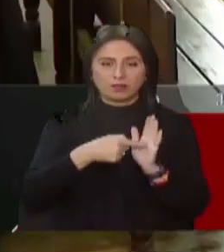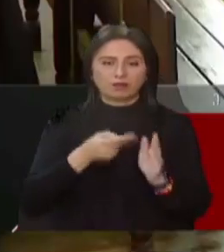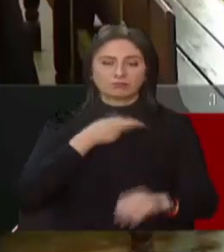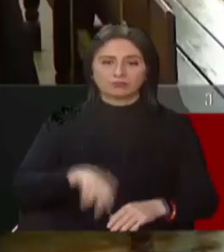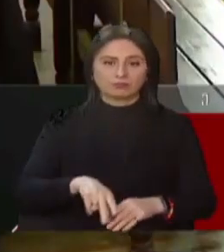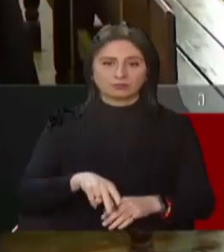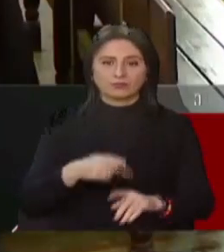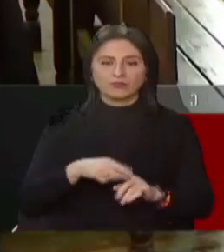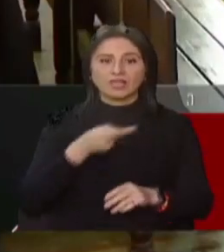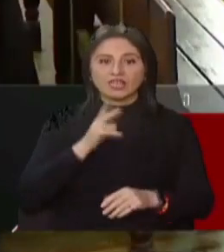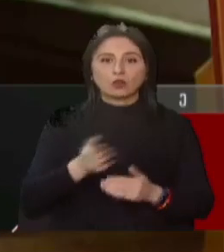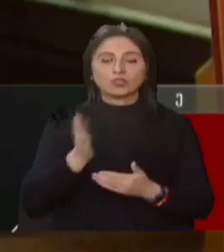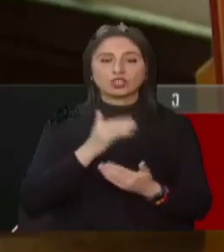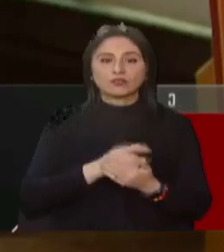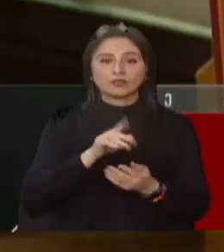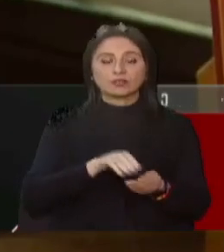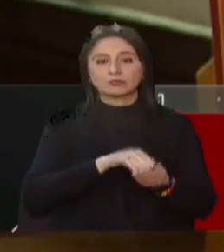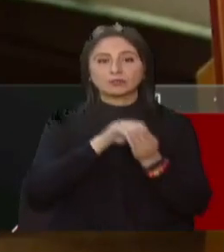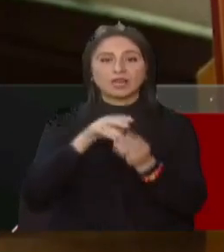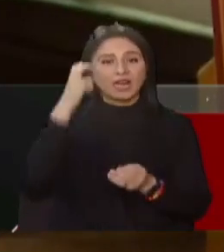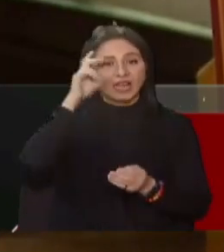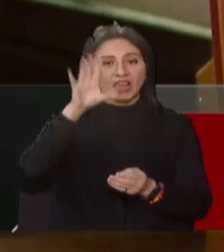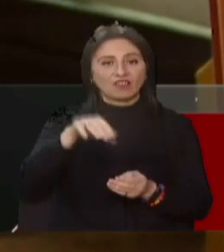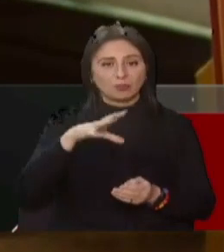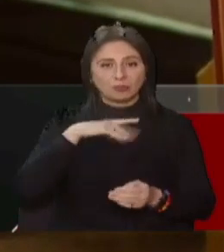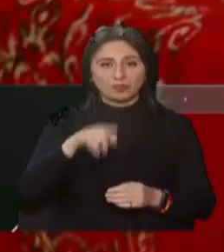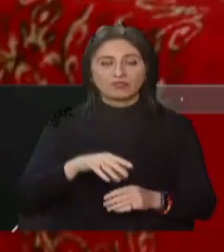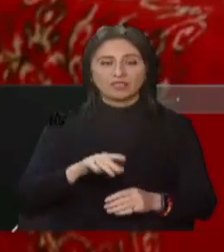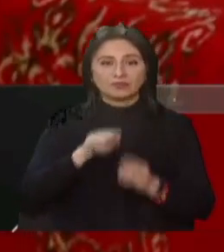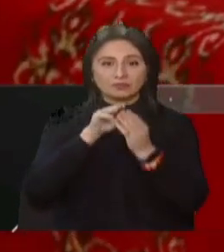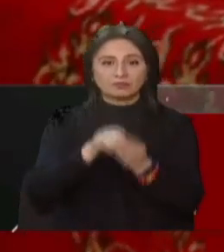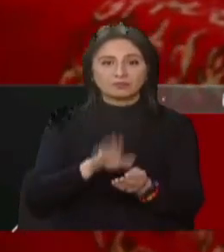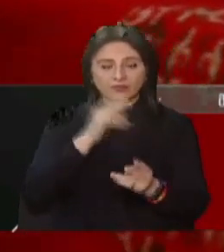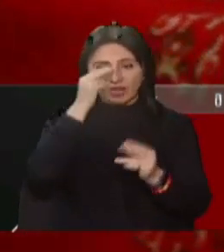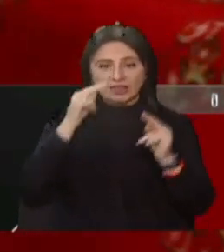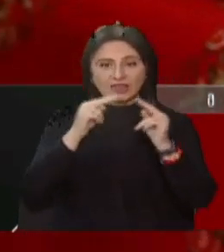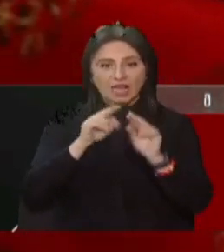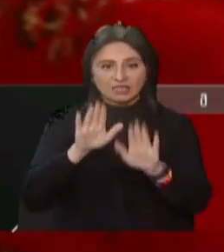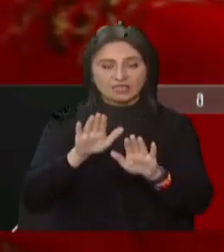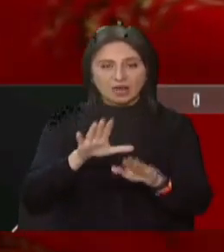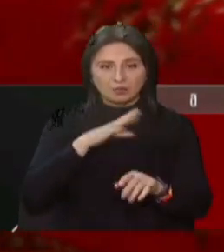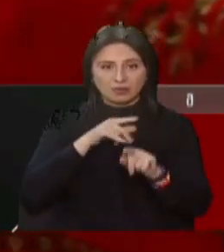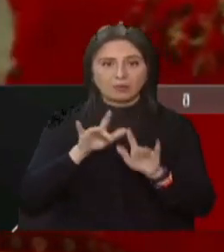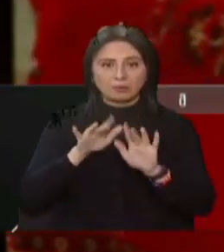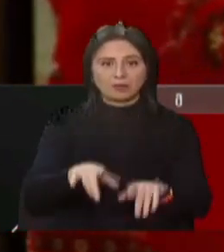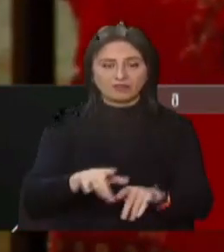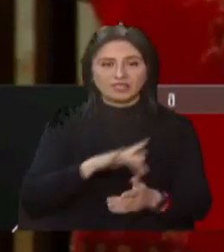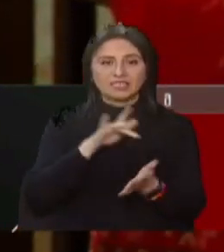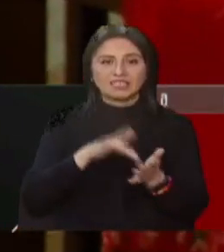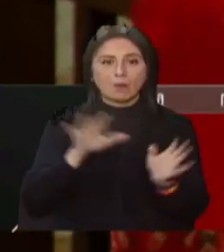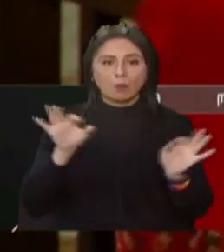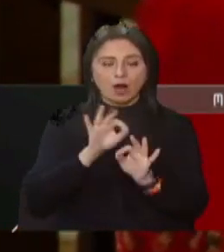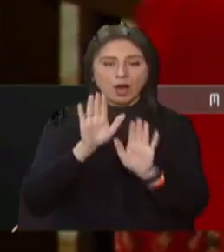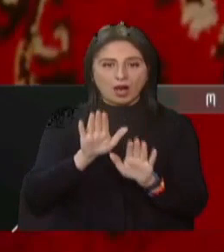adgilzeve daiguba Dagopis shemdeg is gadaasones Kievshi sadats dasvenebuli iqo tazarshi da ik din area obțin samocala